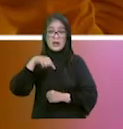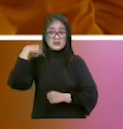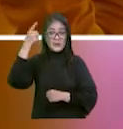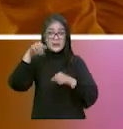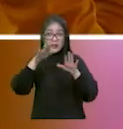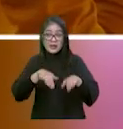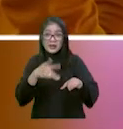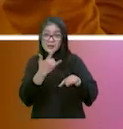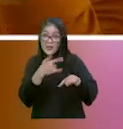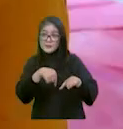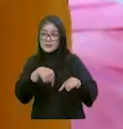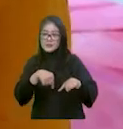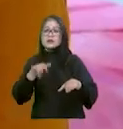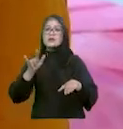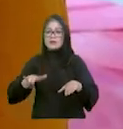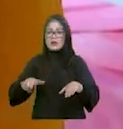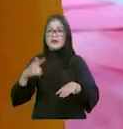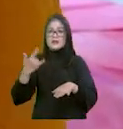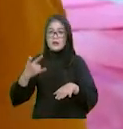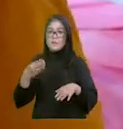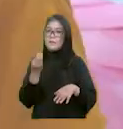makannya di sini di mana